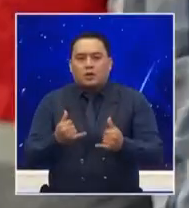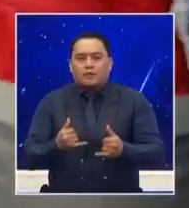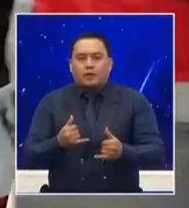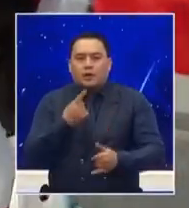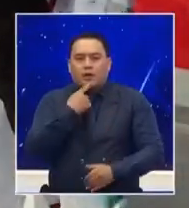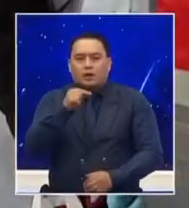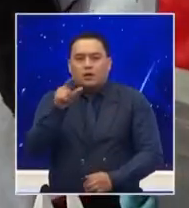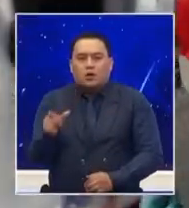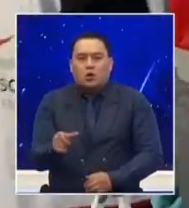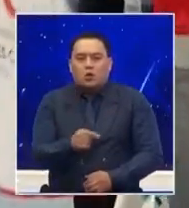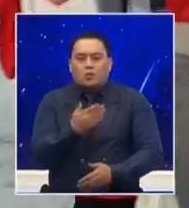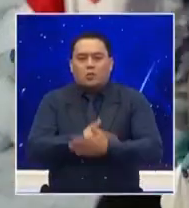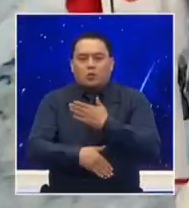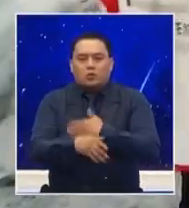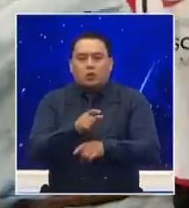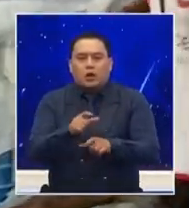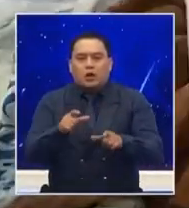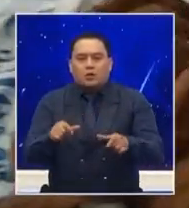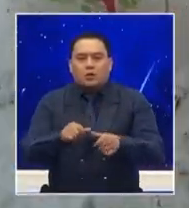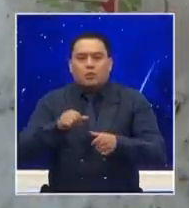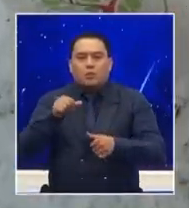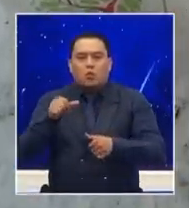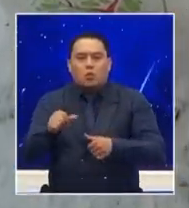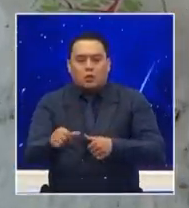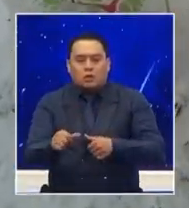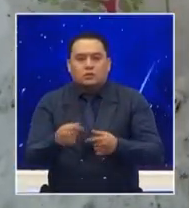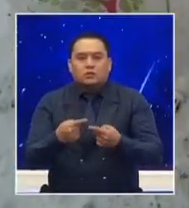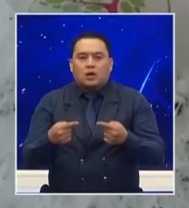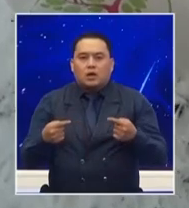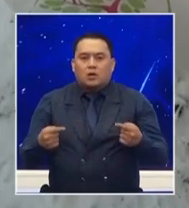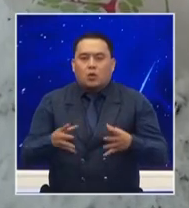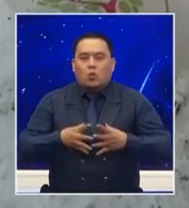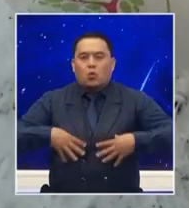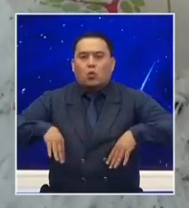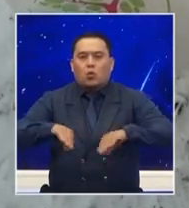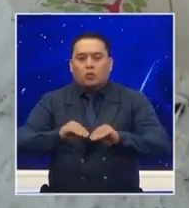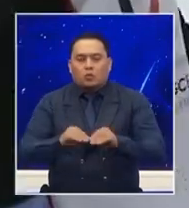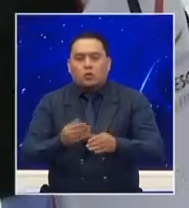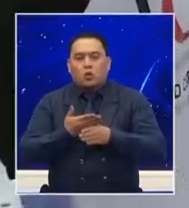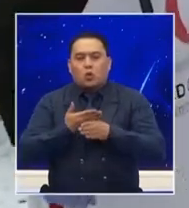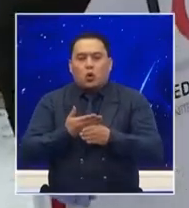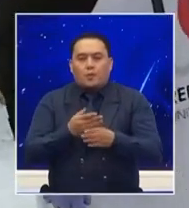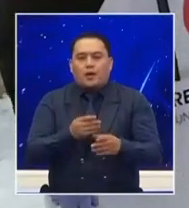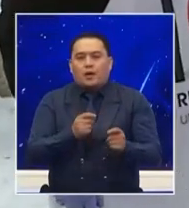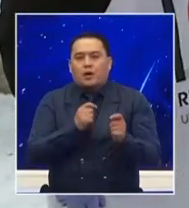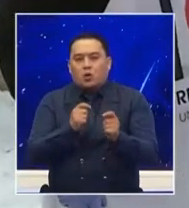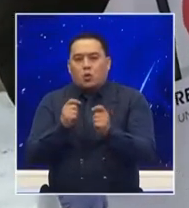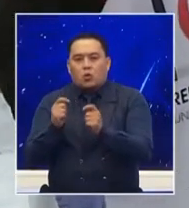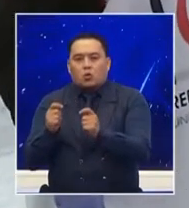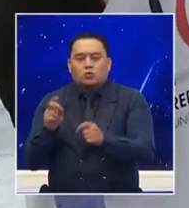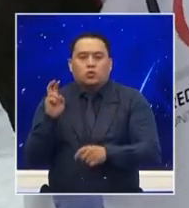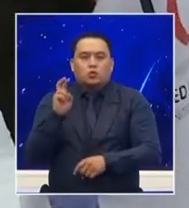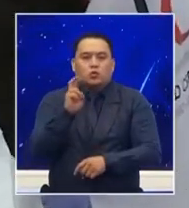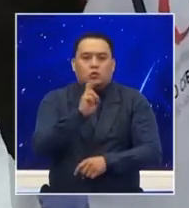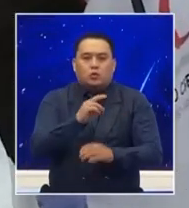Қызылай қоғамы мүмкіндігі шектеулі жандардан бөлек көпбалалы және тұрмысы төмен отбасыларға да әлеуметтік көмек көрсетті. Еріктілер үйді-үйге